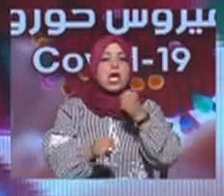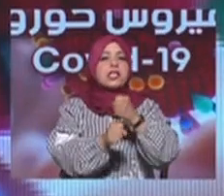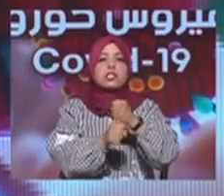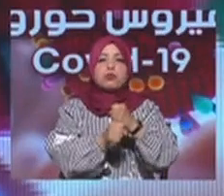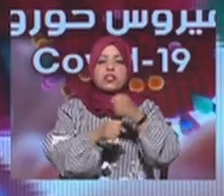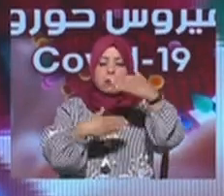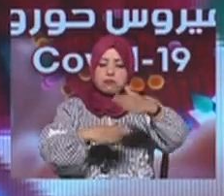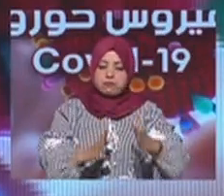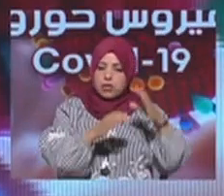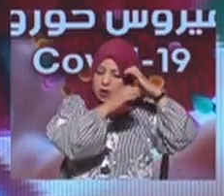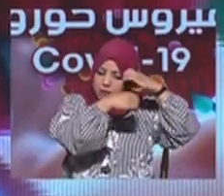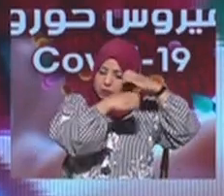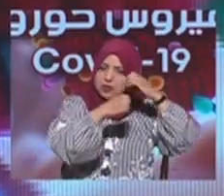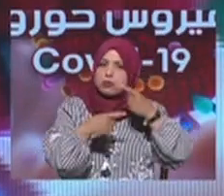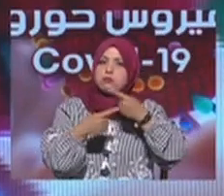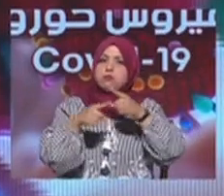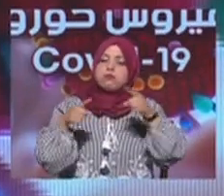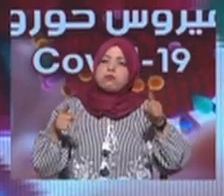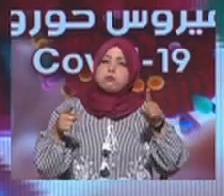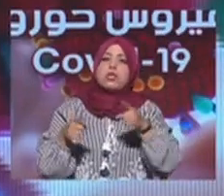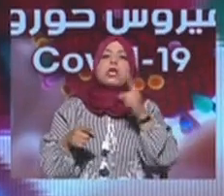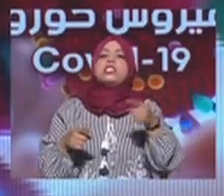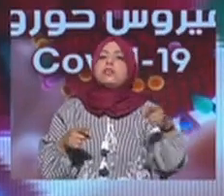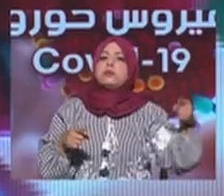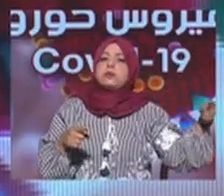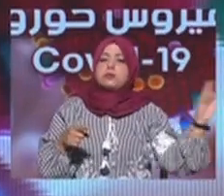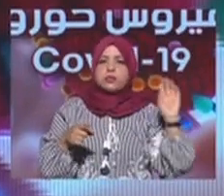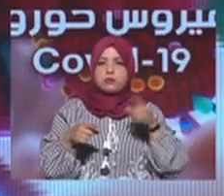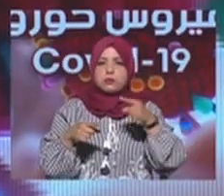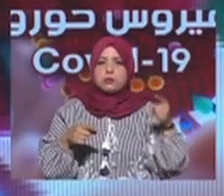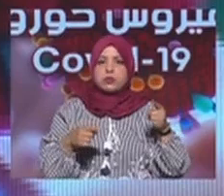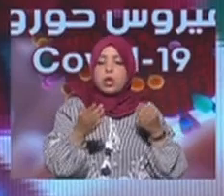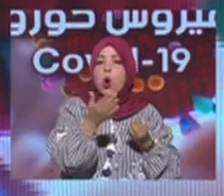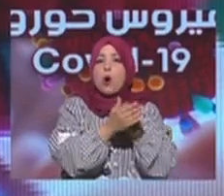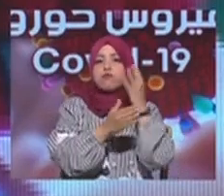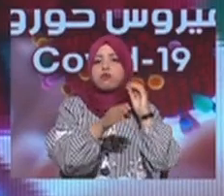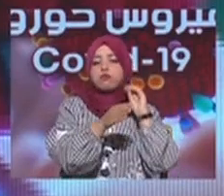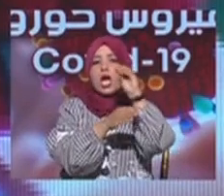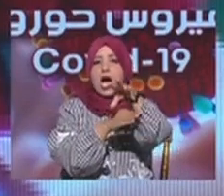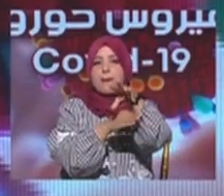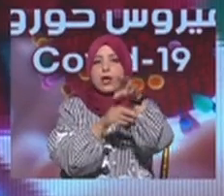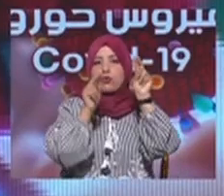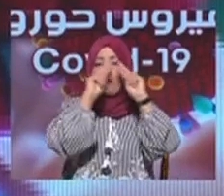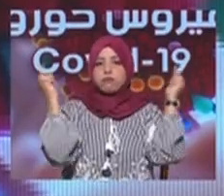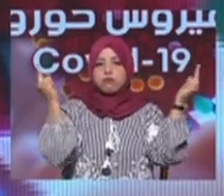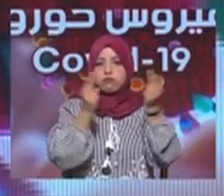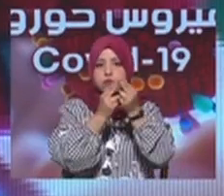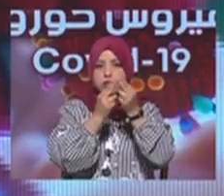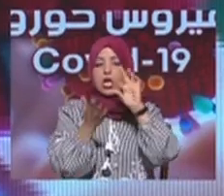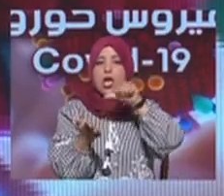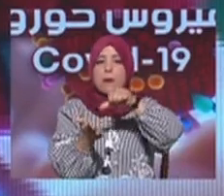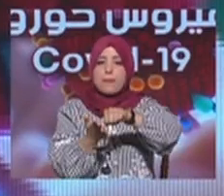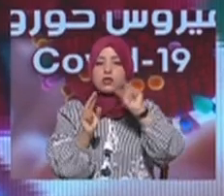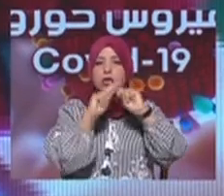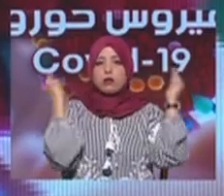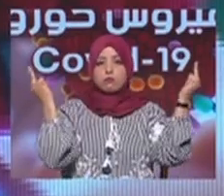فيها في الروتين نتاعنا ونبعثوا فيهم البنك العالمي منذ 10 سنوات من دوبوي 2010